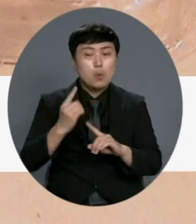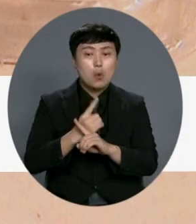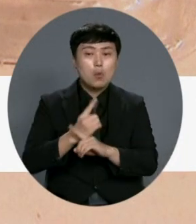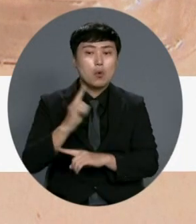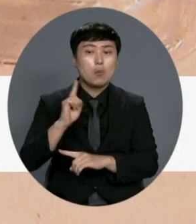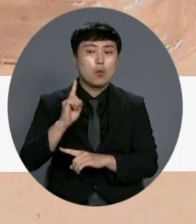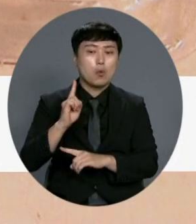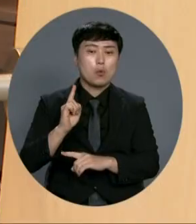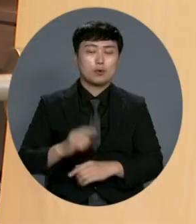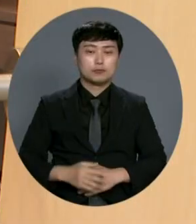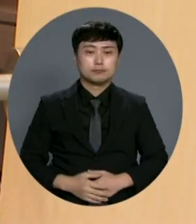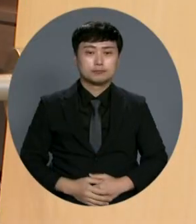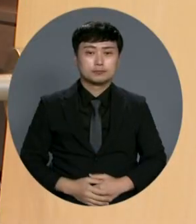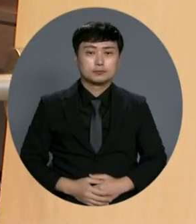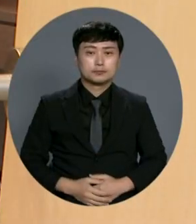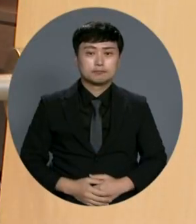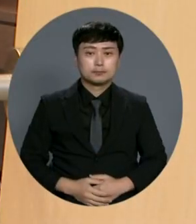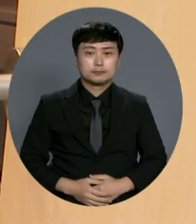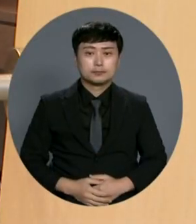보도합니다